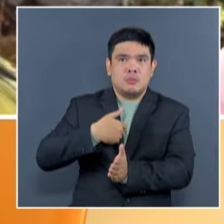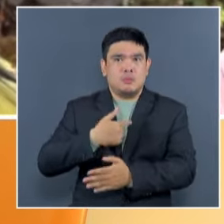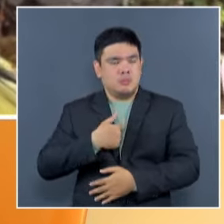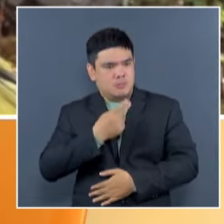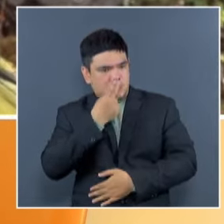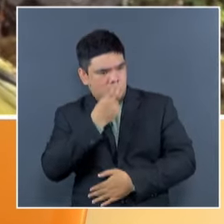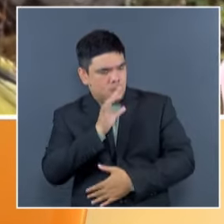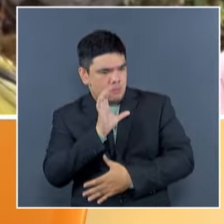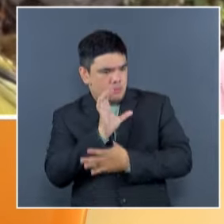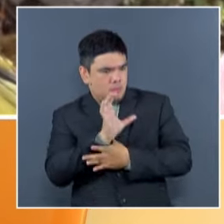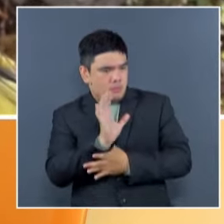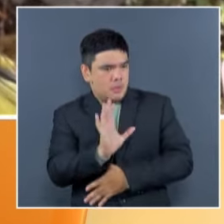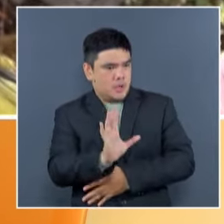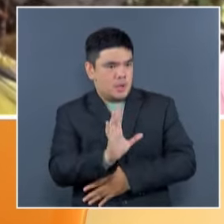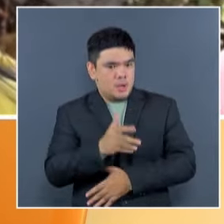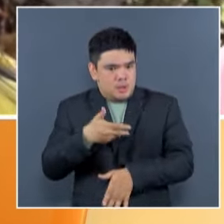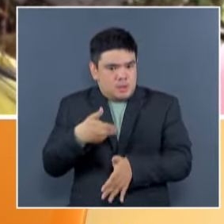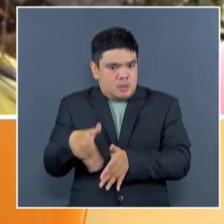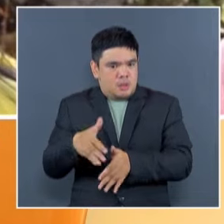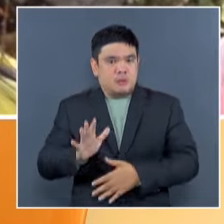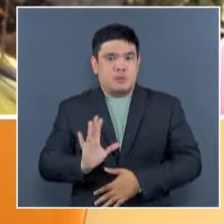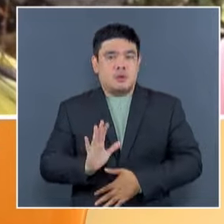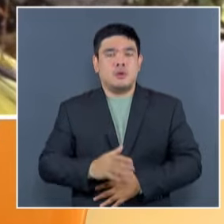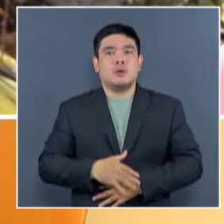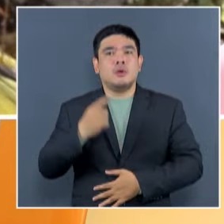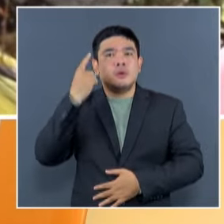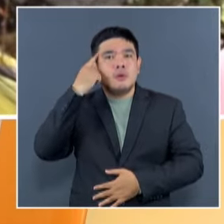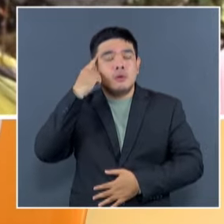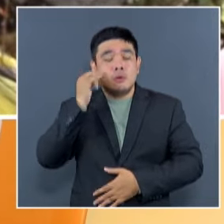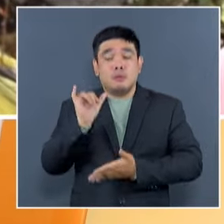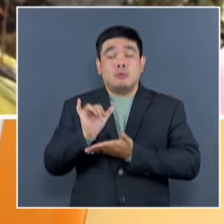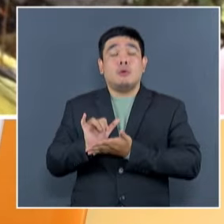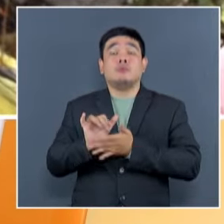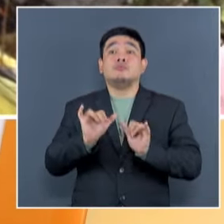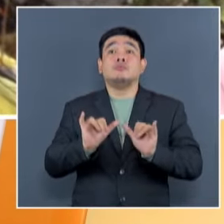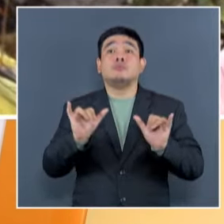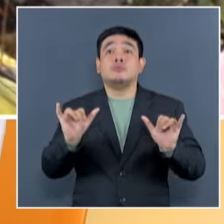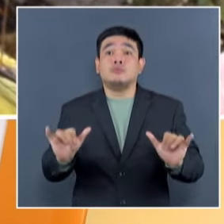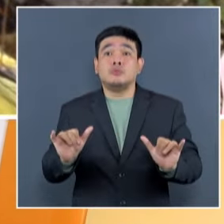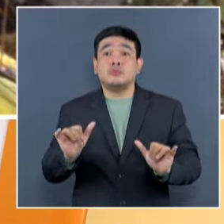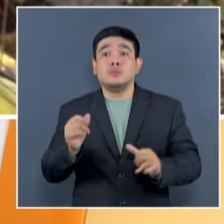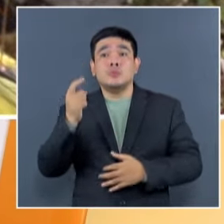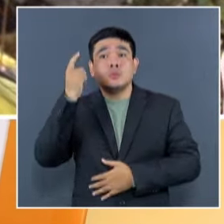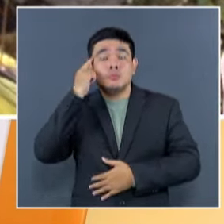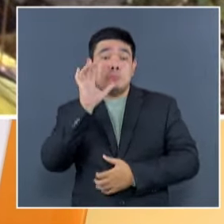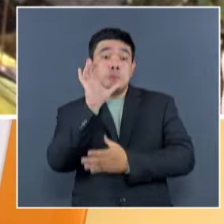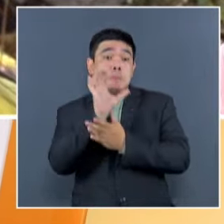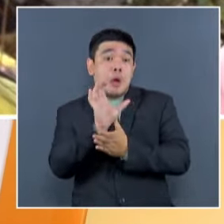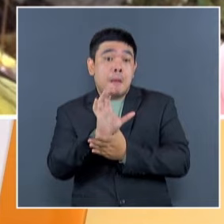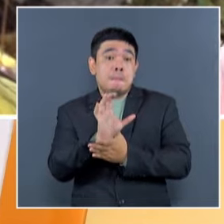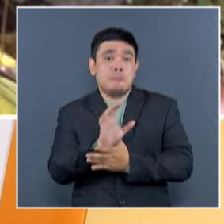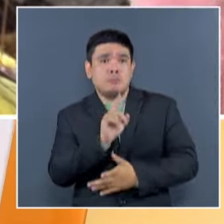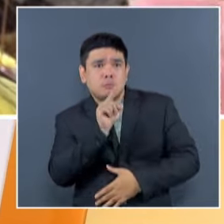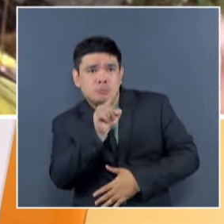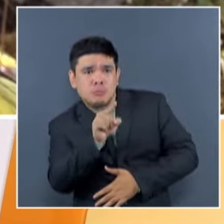ได้เป็นคนบังคับให้โมมาปัสสาวะท้ายเรือด้วยนอนอยู่เฉยๆไม่ได้ไปแบบไปบังคับหรือไม่ได้เป็นหมา